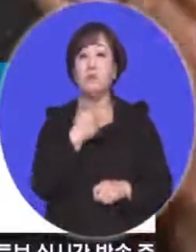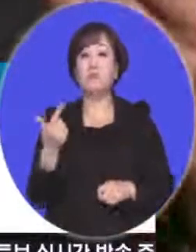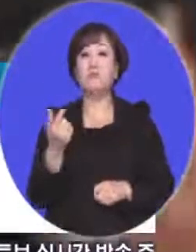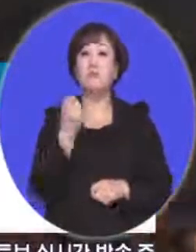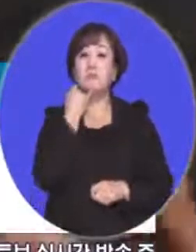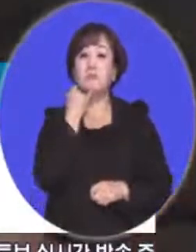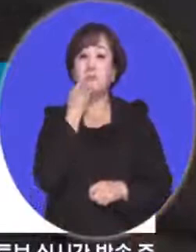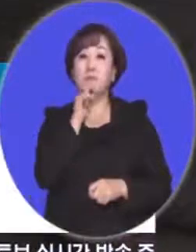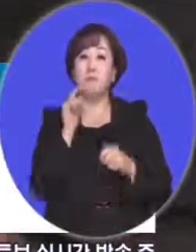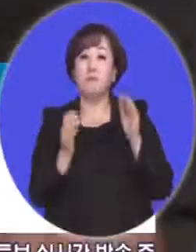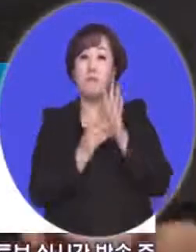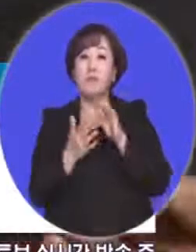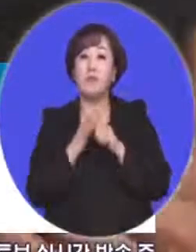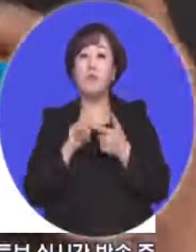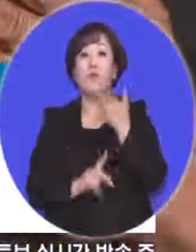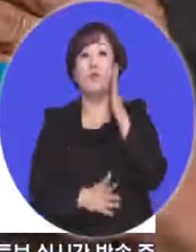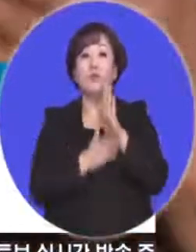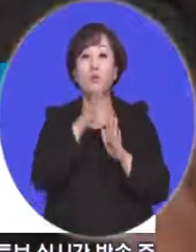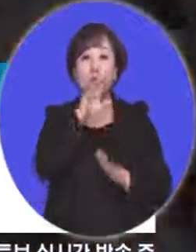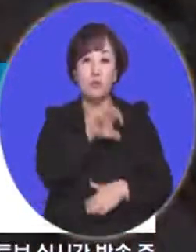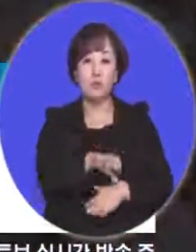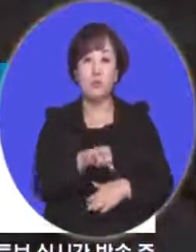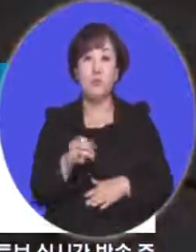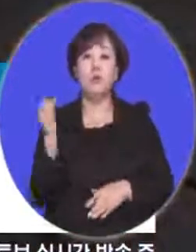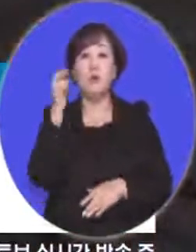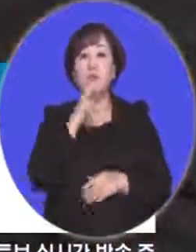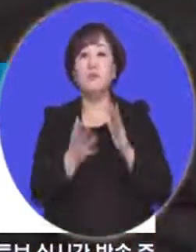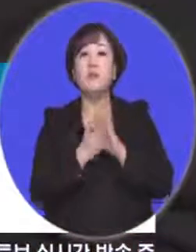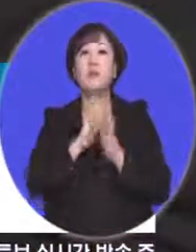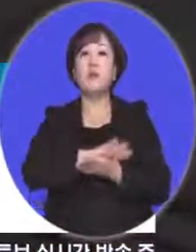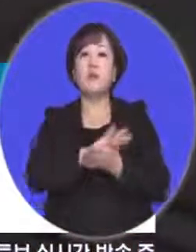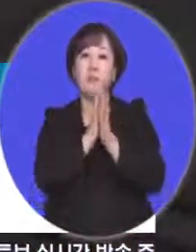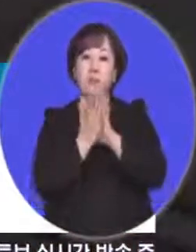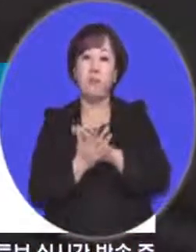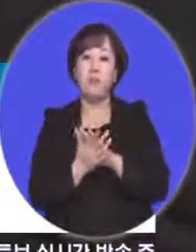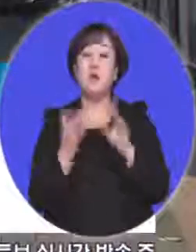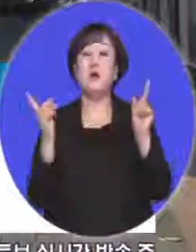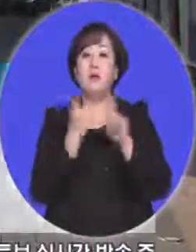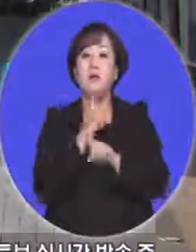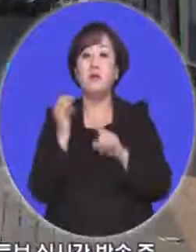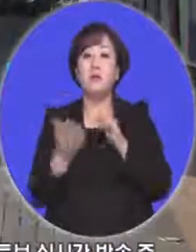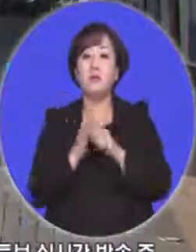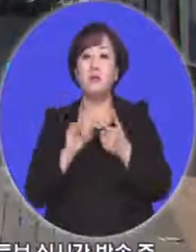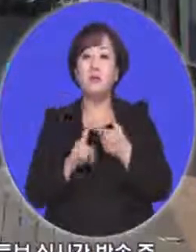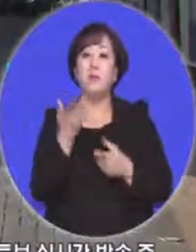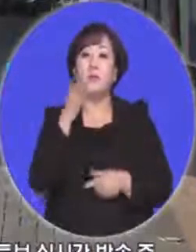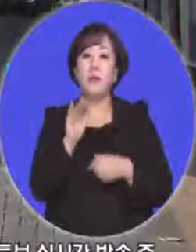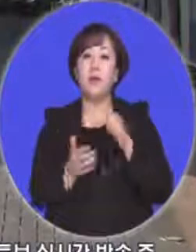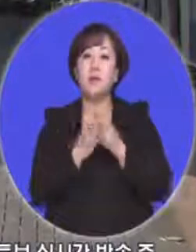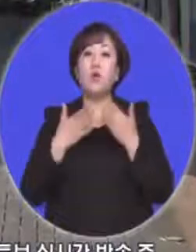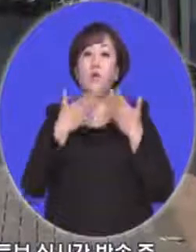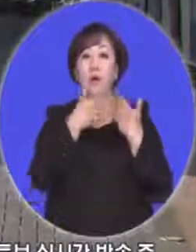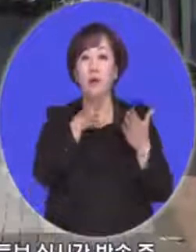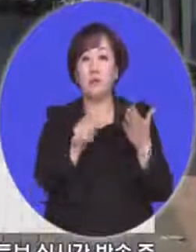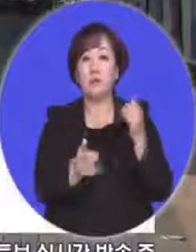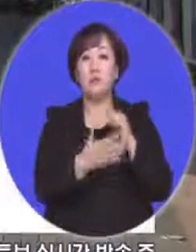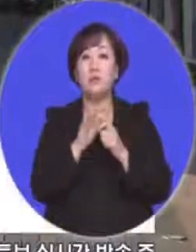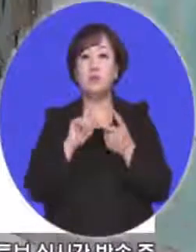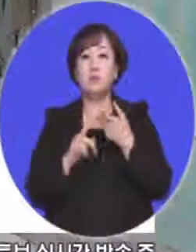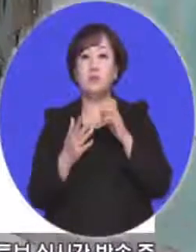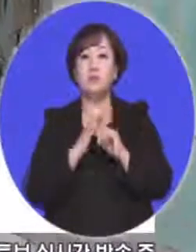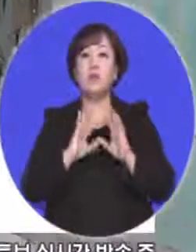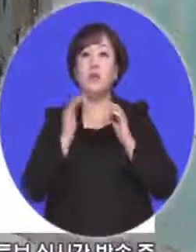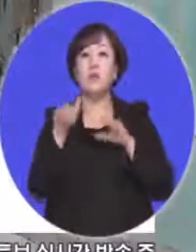아이고, 이런 도시가 갑자기 일이 생기냐라고 이제 할 정도로. 방어진앙 인근엔 글로벌